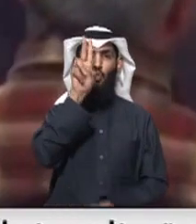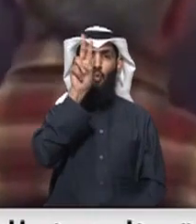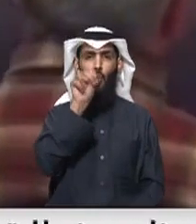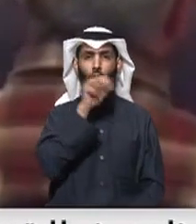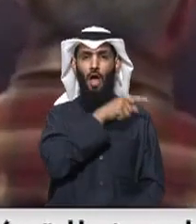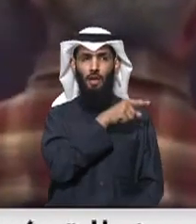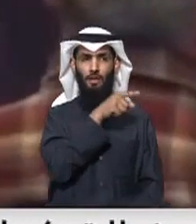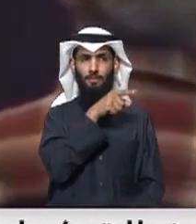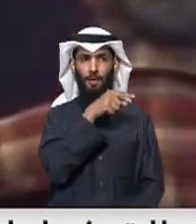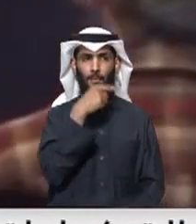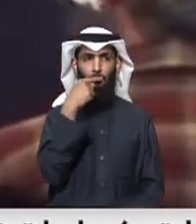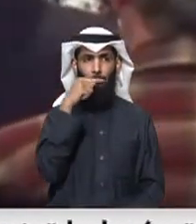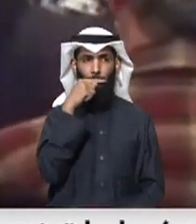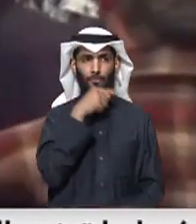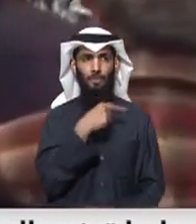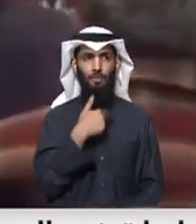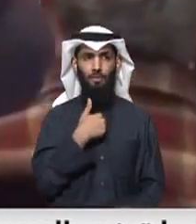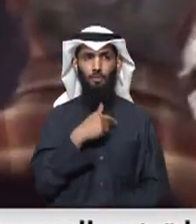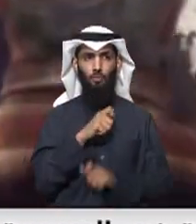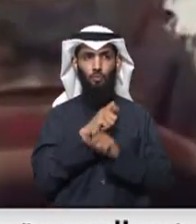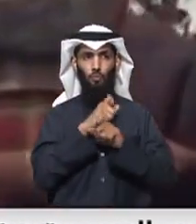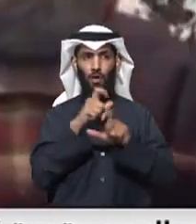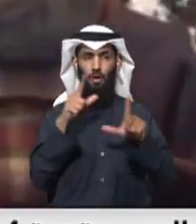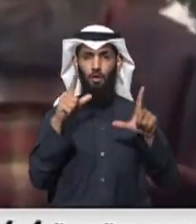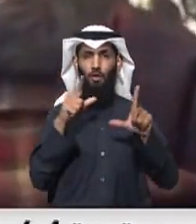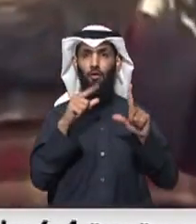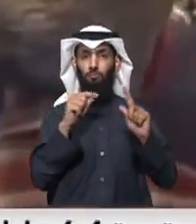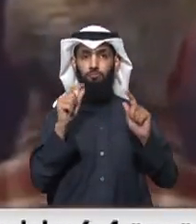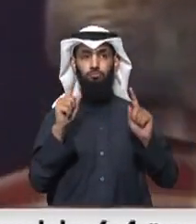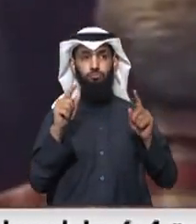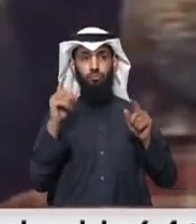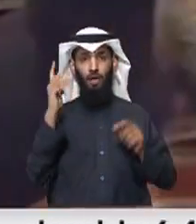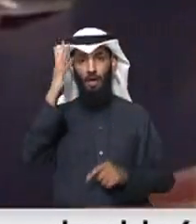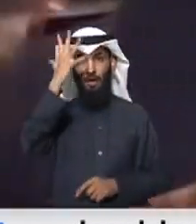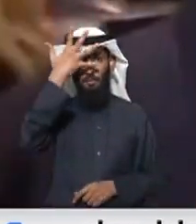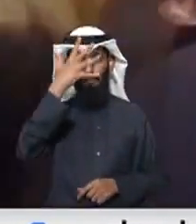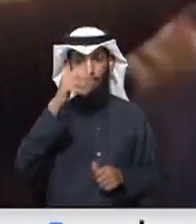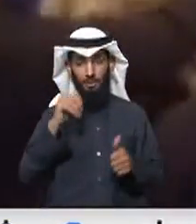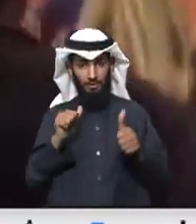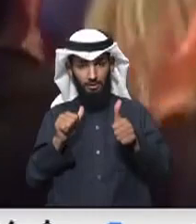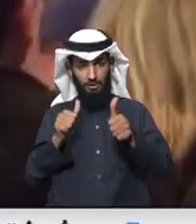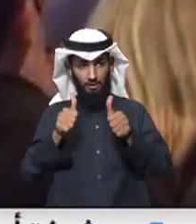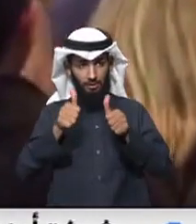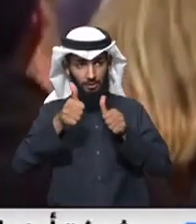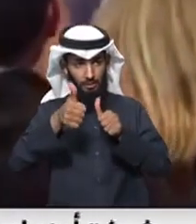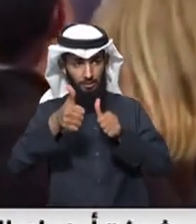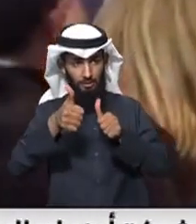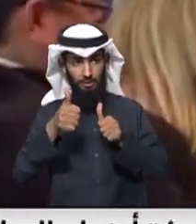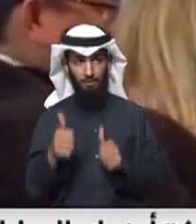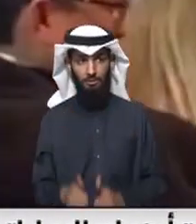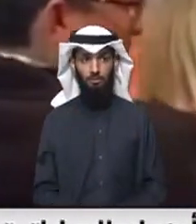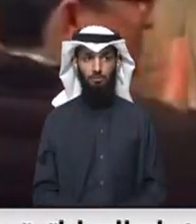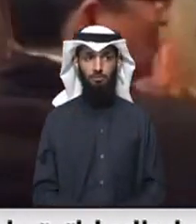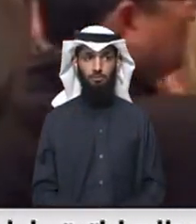نيكي هايلي التي اظهر استطلاع للراي تقدم الرئيس السابق عليها في ولايه نيو هامبشاير